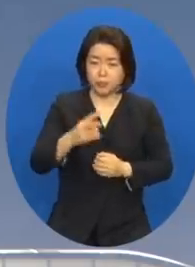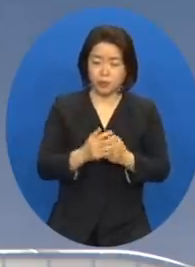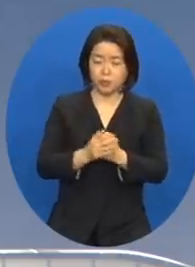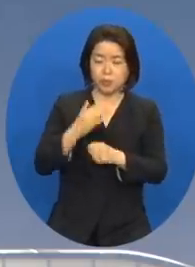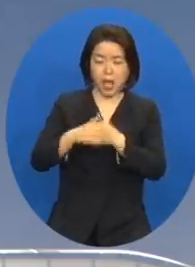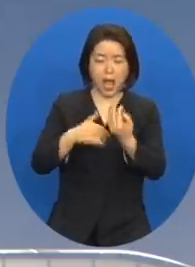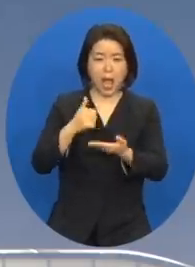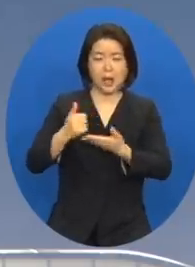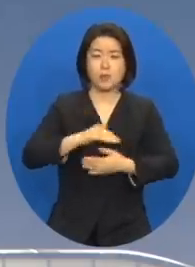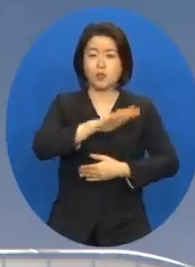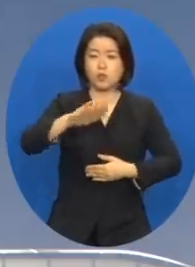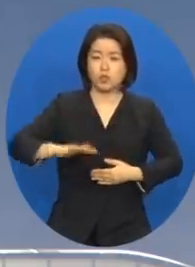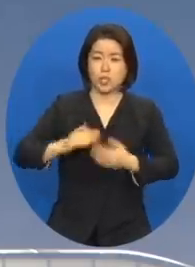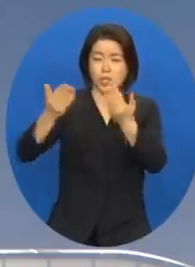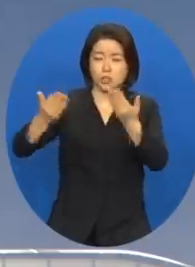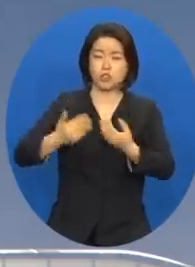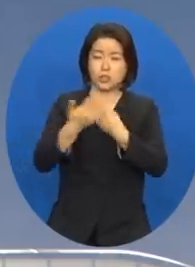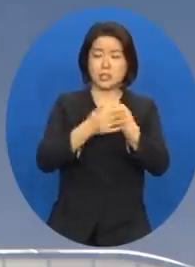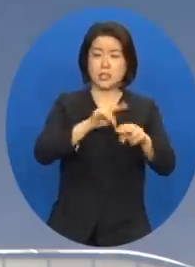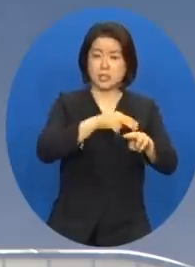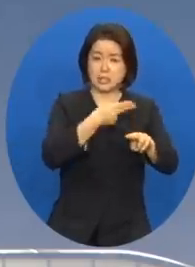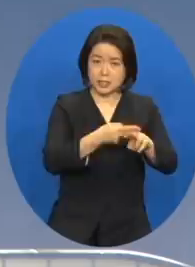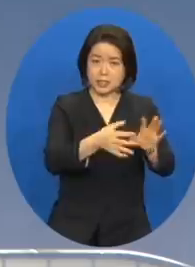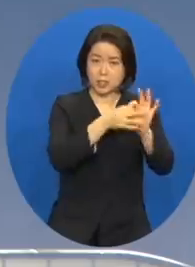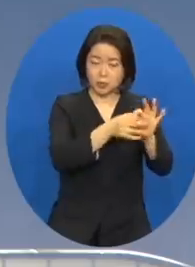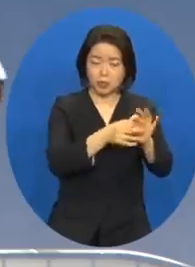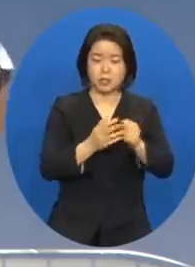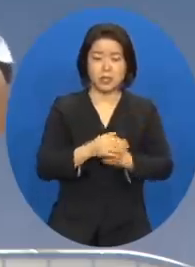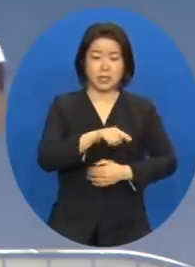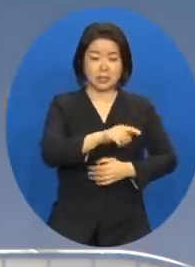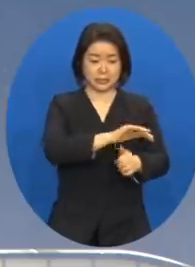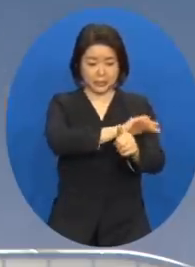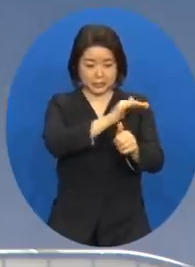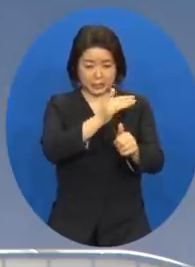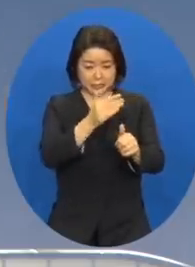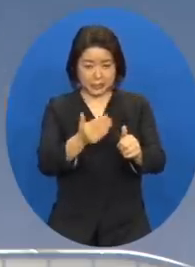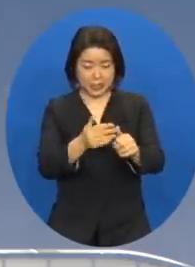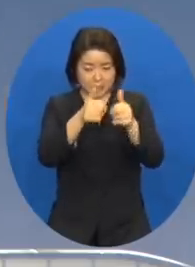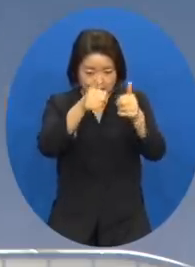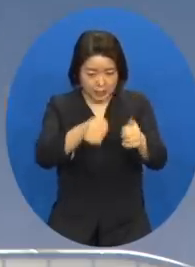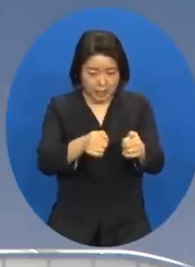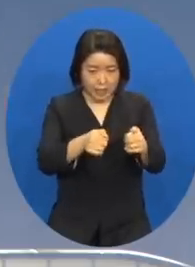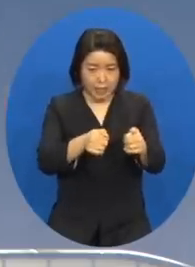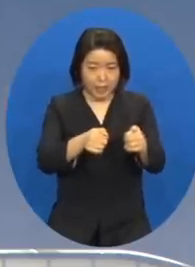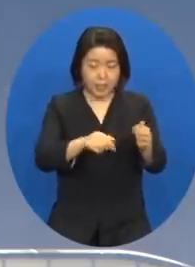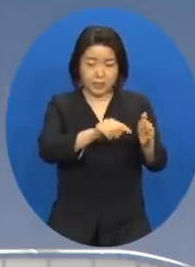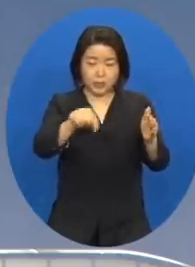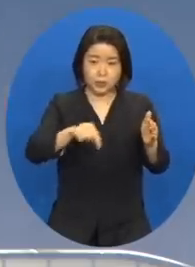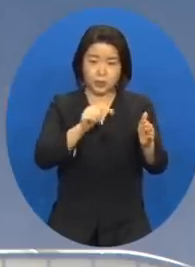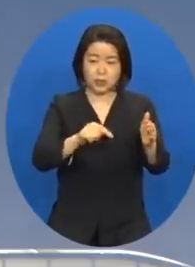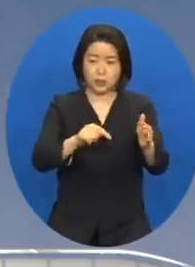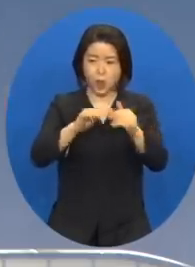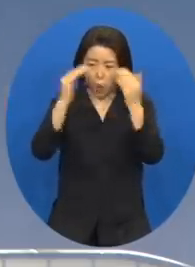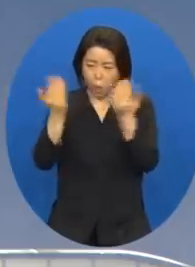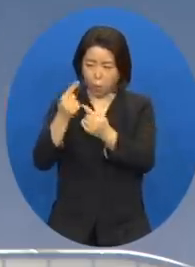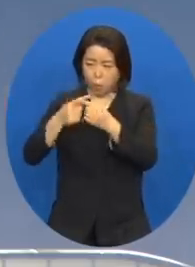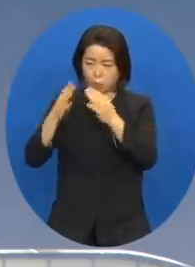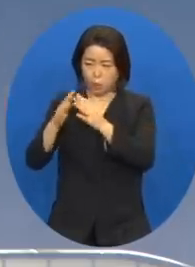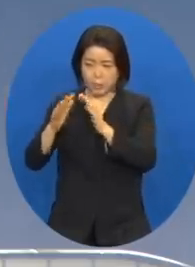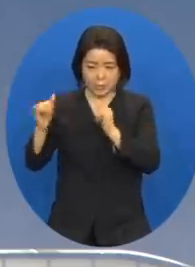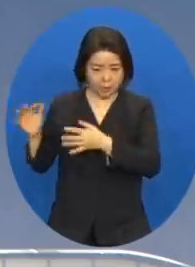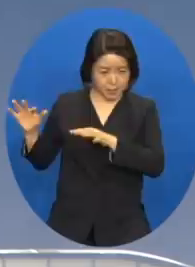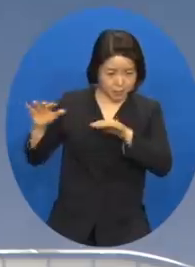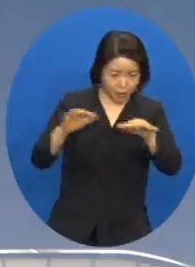하나님이 우리에게 주신 은사를 통하여 그 장례 난 가정을 온 교회가 가서 섬기는 겁니다. 그래서 그 장례